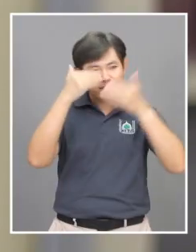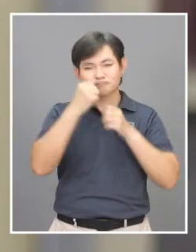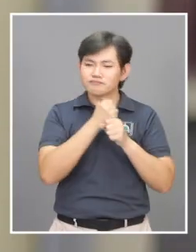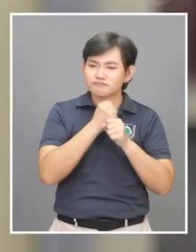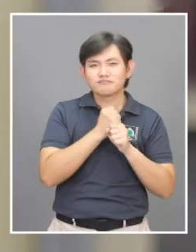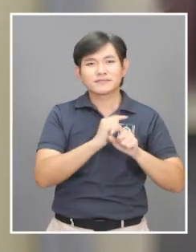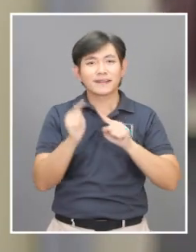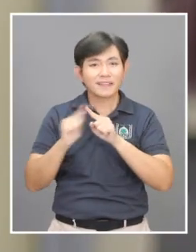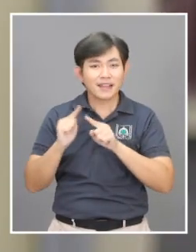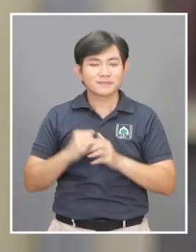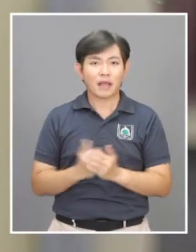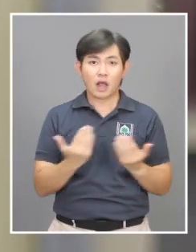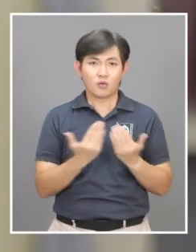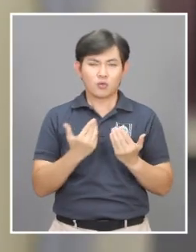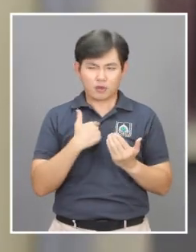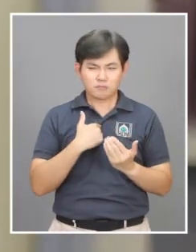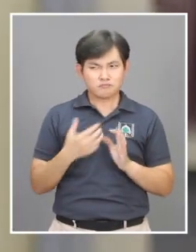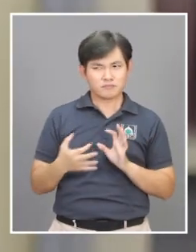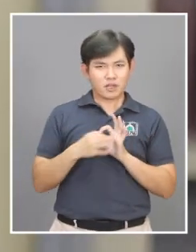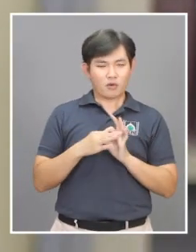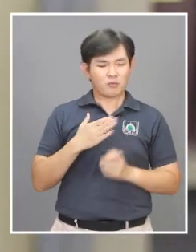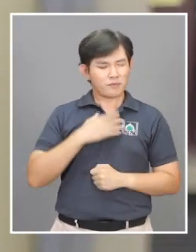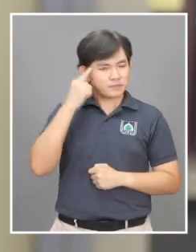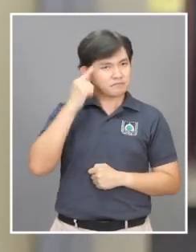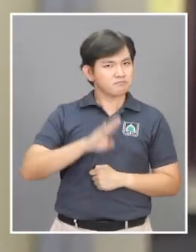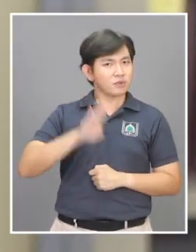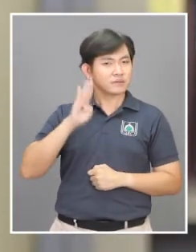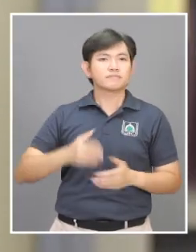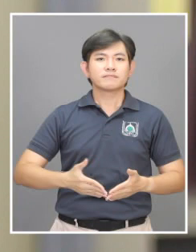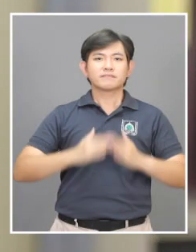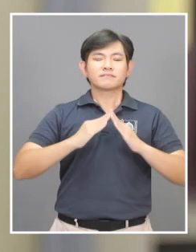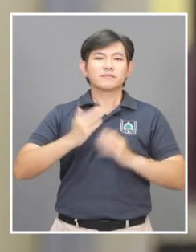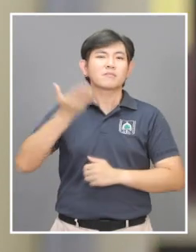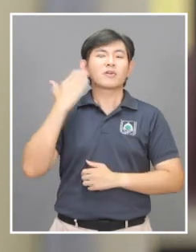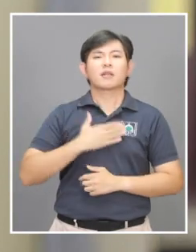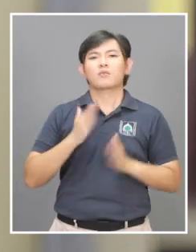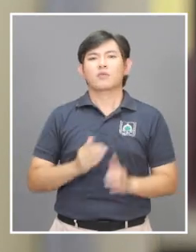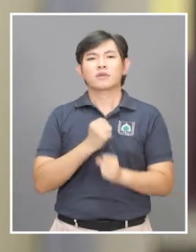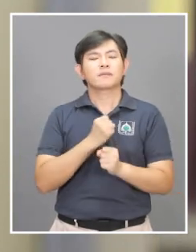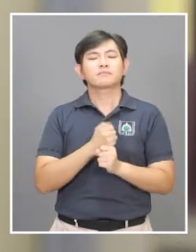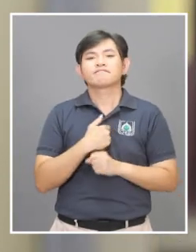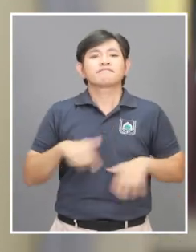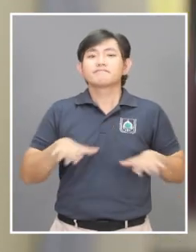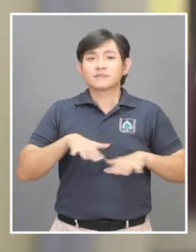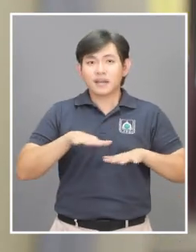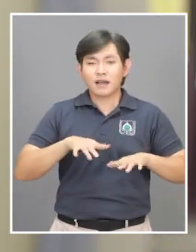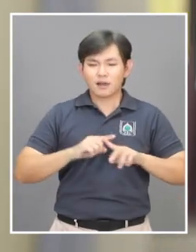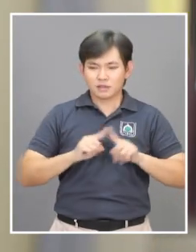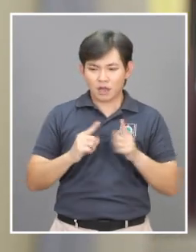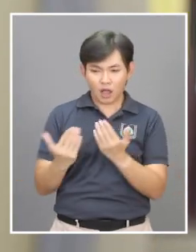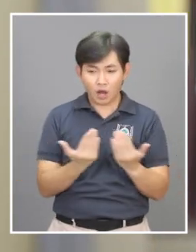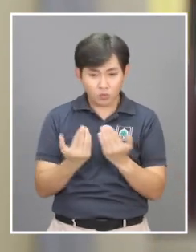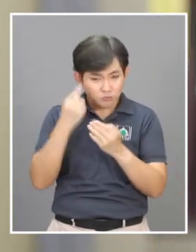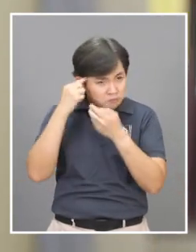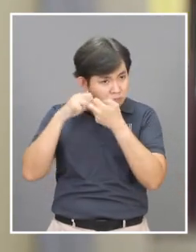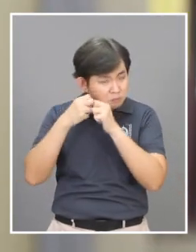ๆนะครับน้องนายเนี่ยเป็นส่วนหนึ่งที่ทำให้ผมเนี่ยคิดตั้งบริษัทขึ้นมานะครับแต่ก่อนเราก็เป็นพนักงานคนหนึ่งแต่พอมีลูกเป็นสติปัญ